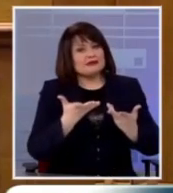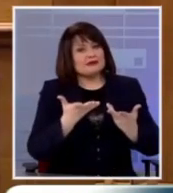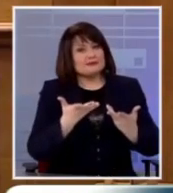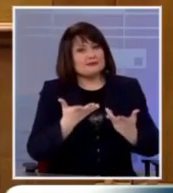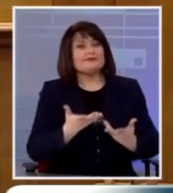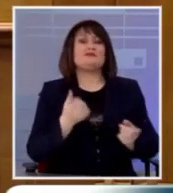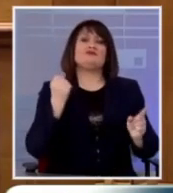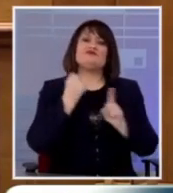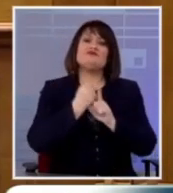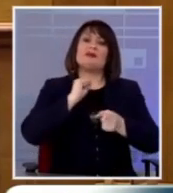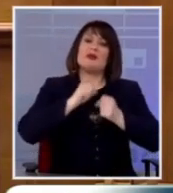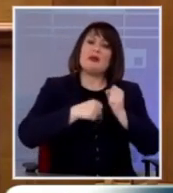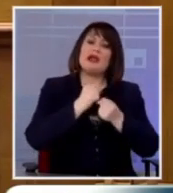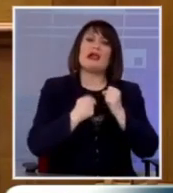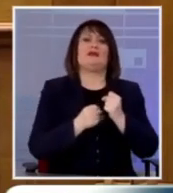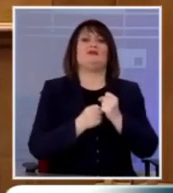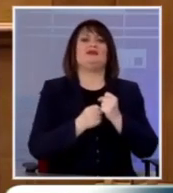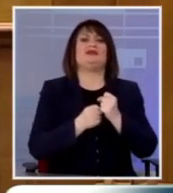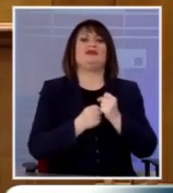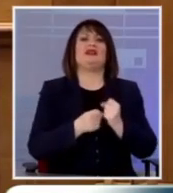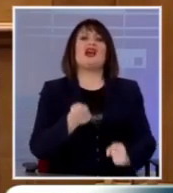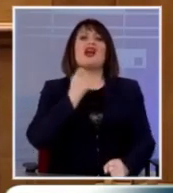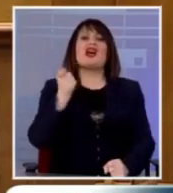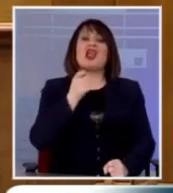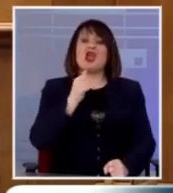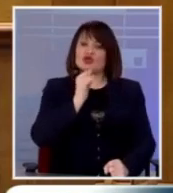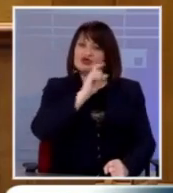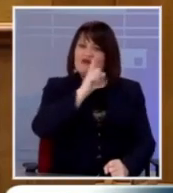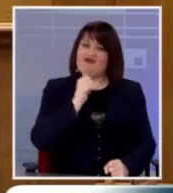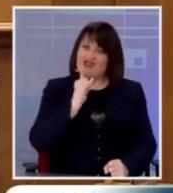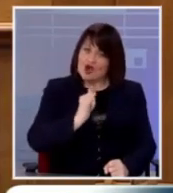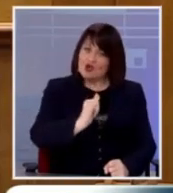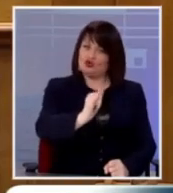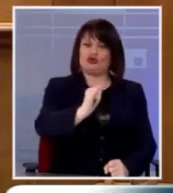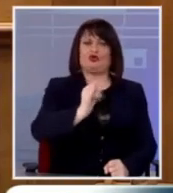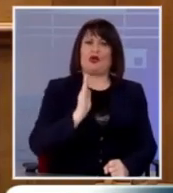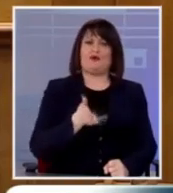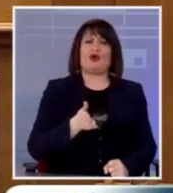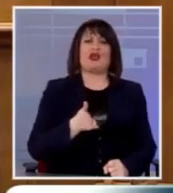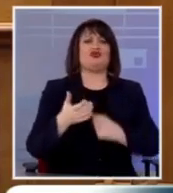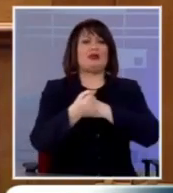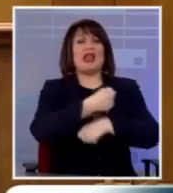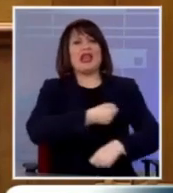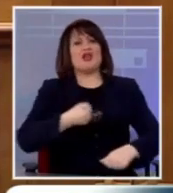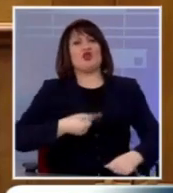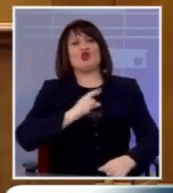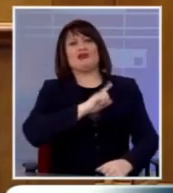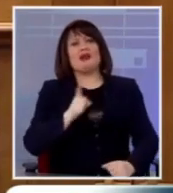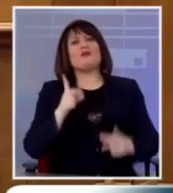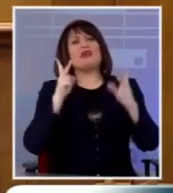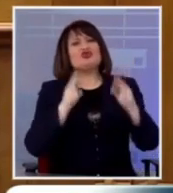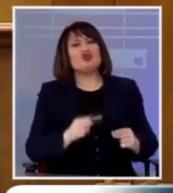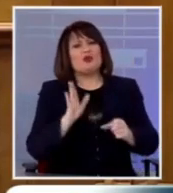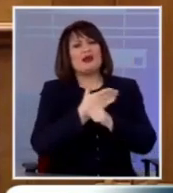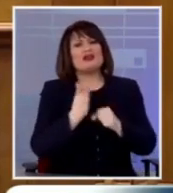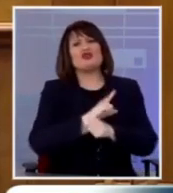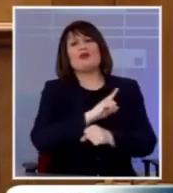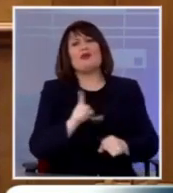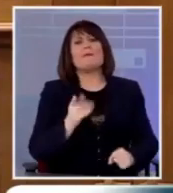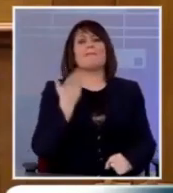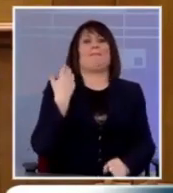να παλέψει για να γίνει το χρέος βιώσιμο, για την άρση της λιτότητας, την ανάσχεση της καταστροφής που